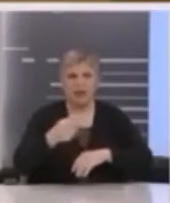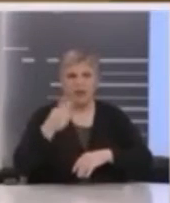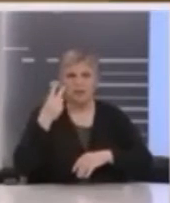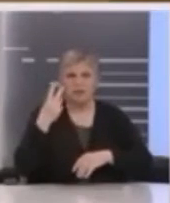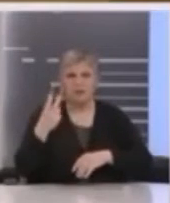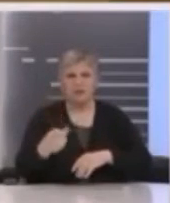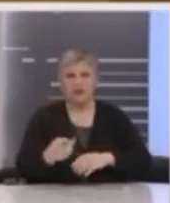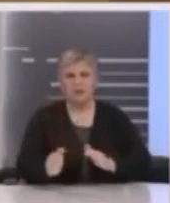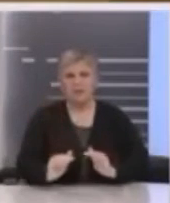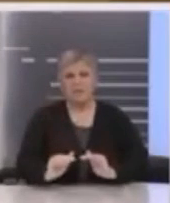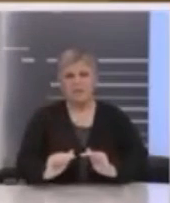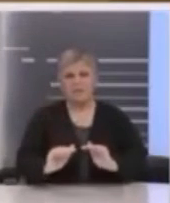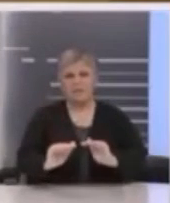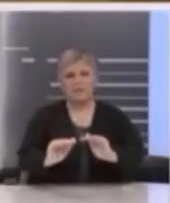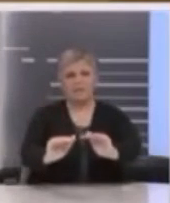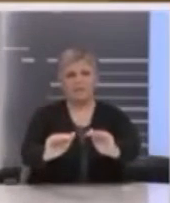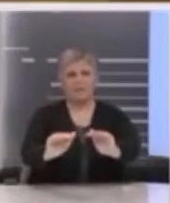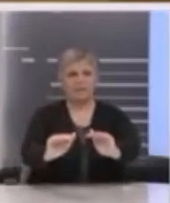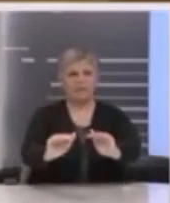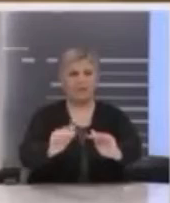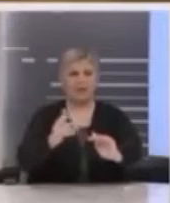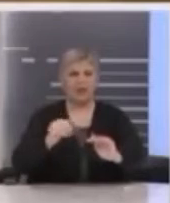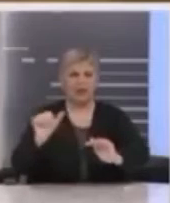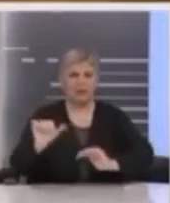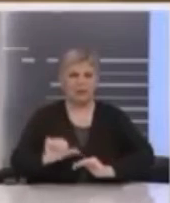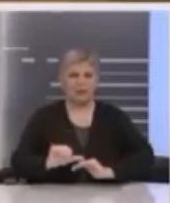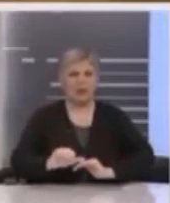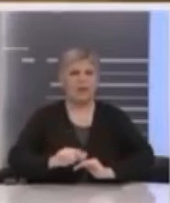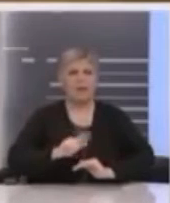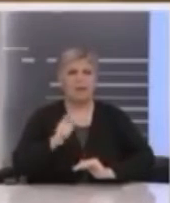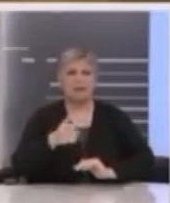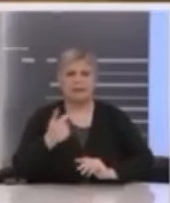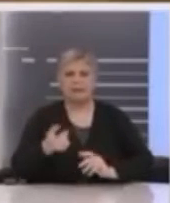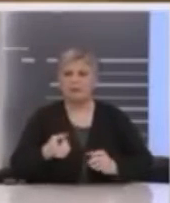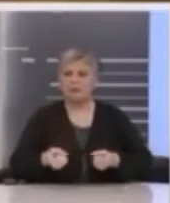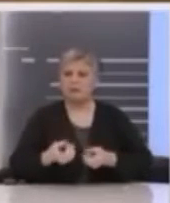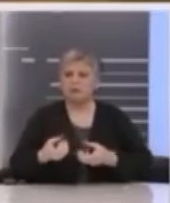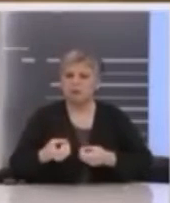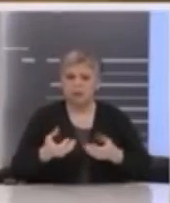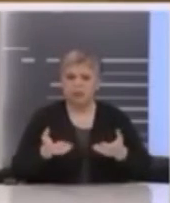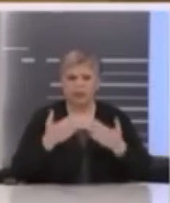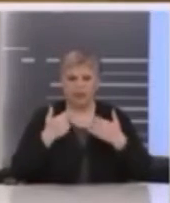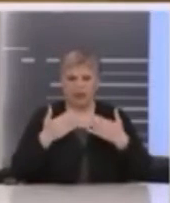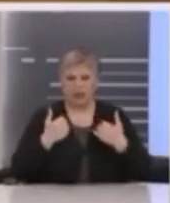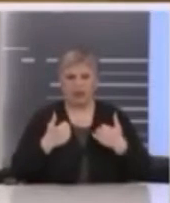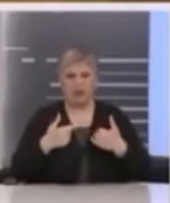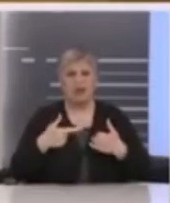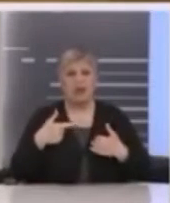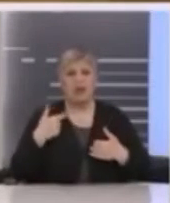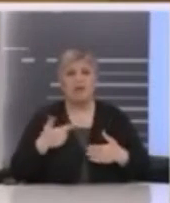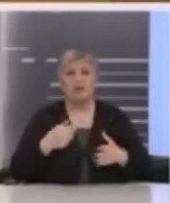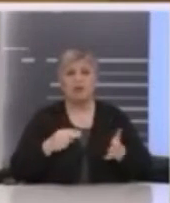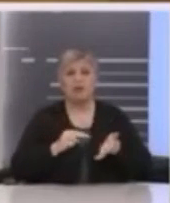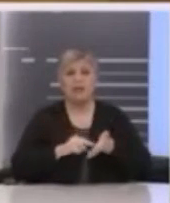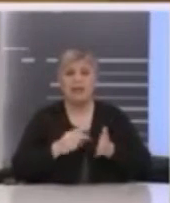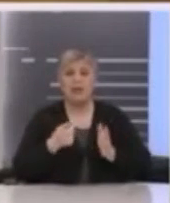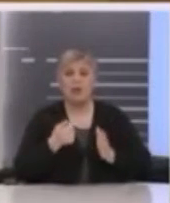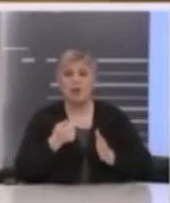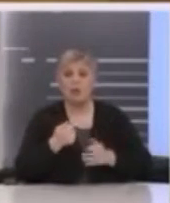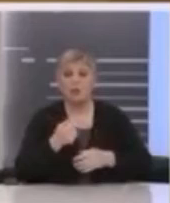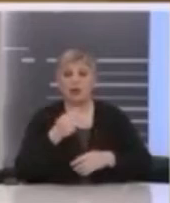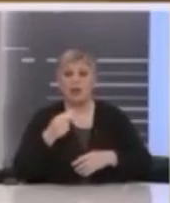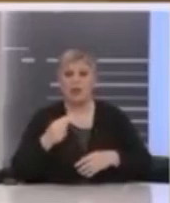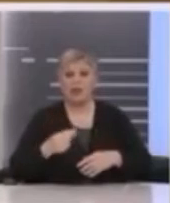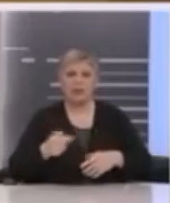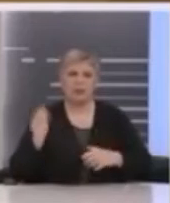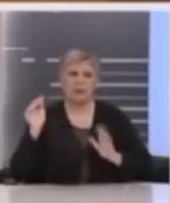κυβέρνηση ότι αποδίδει καρπούς ενώ πλήττει το σύνολο της οικονομίας, καθώς αυτοί που παίρνουν το μέρισμα